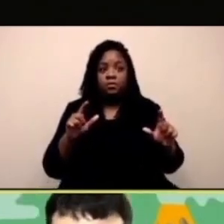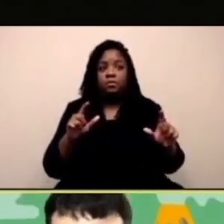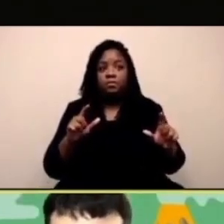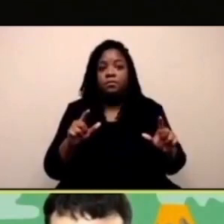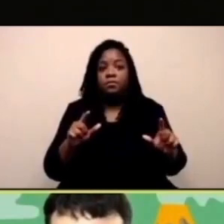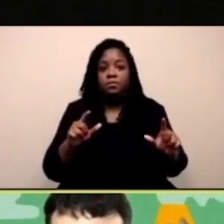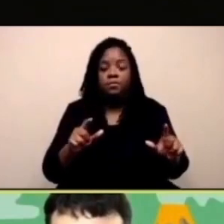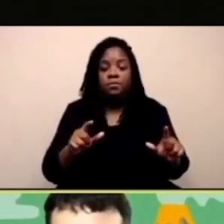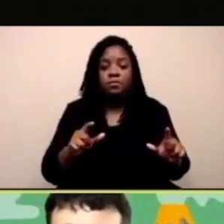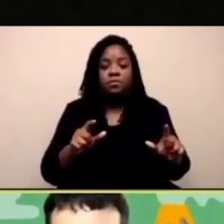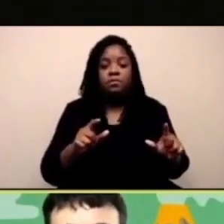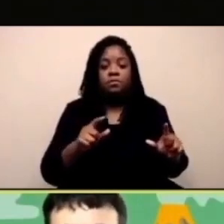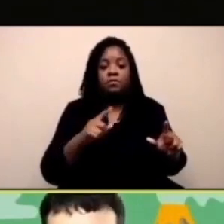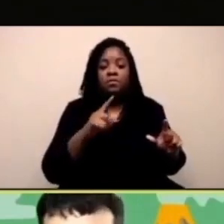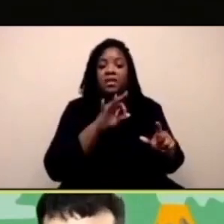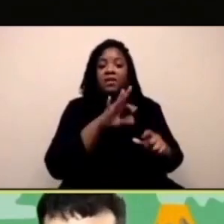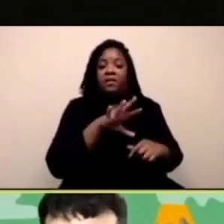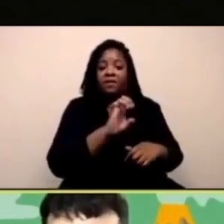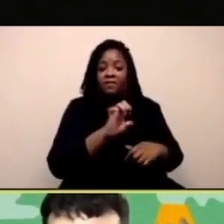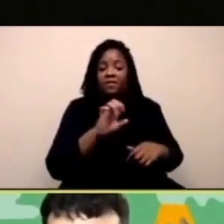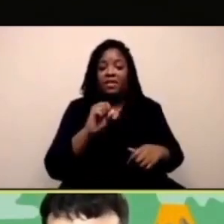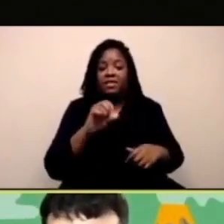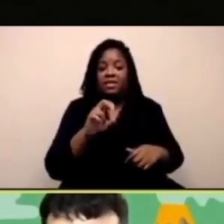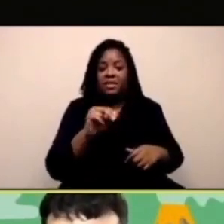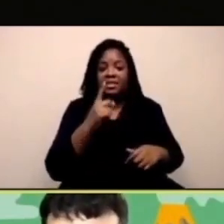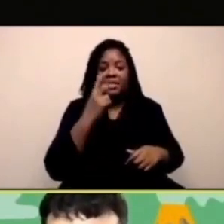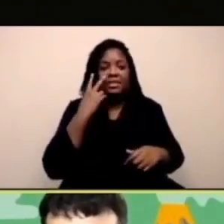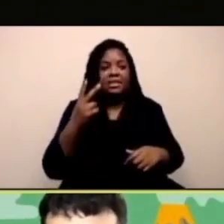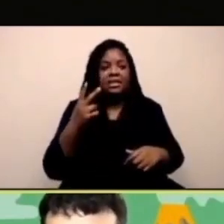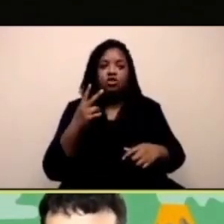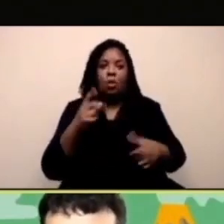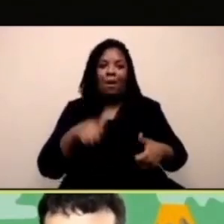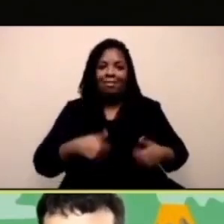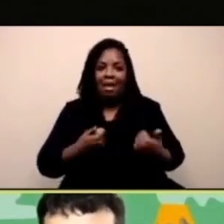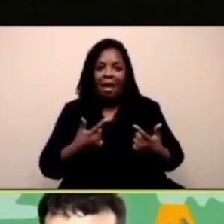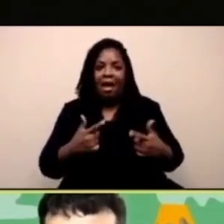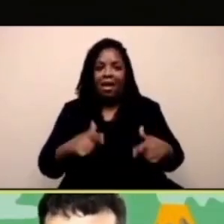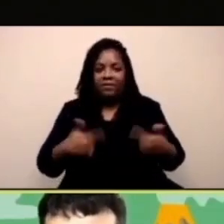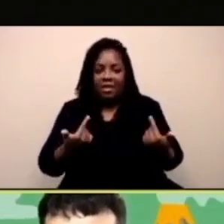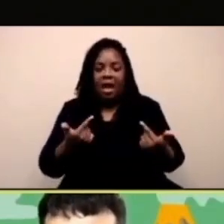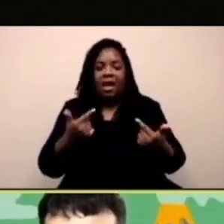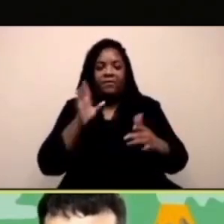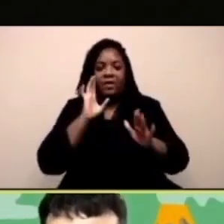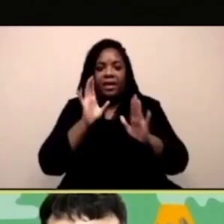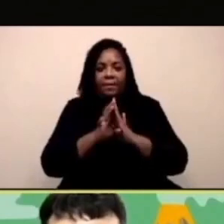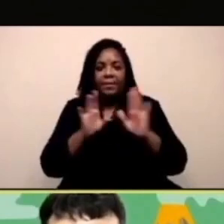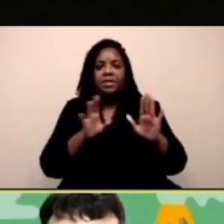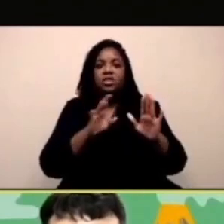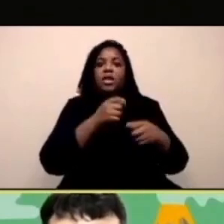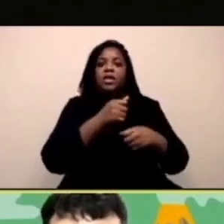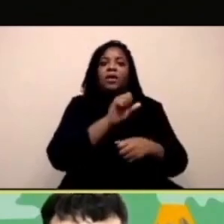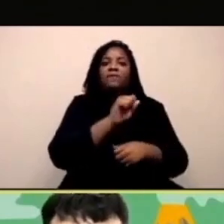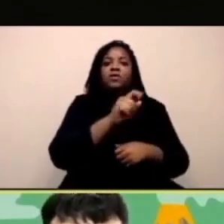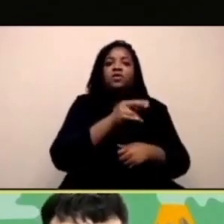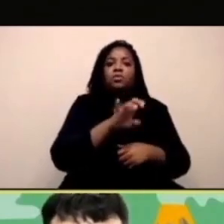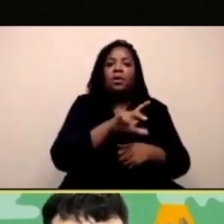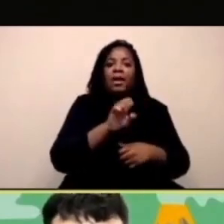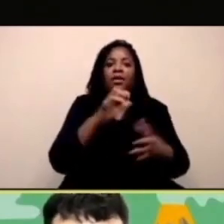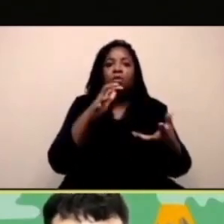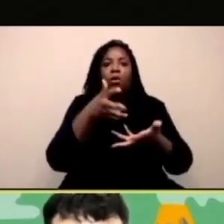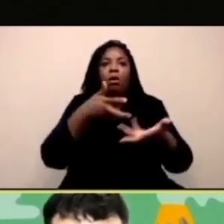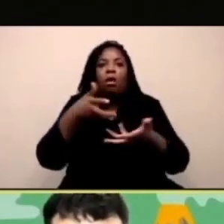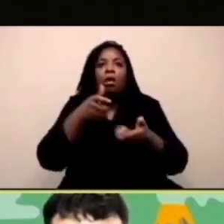方からちょっと紹介していきましょう出てきましたこちらの後